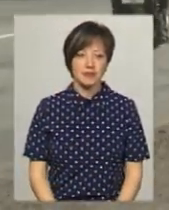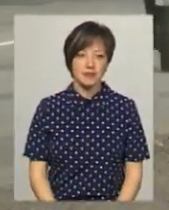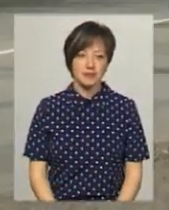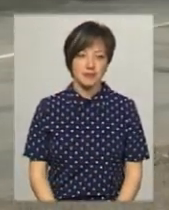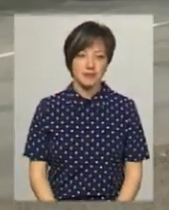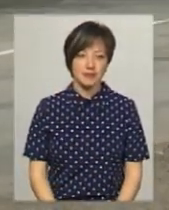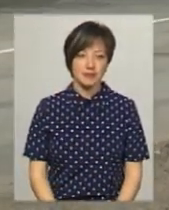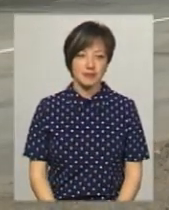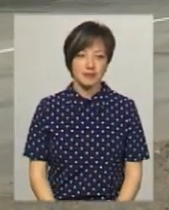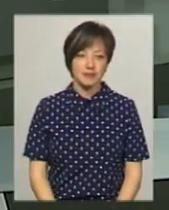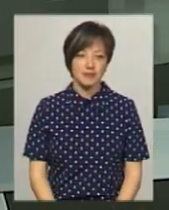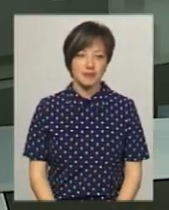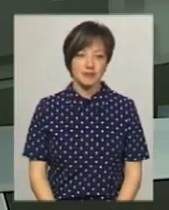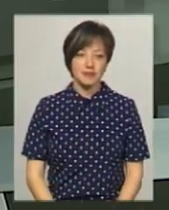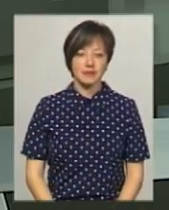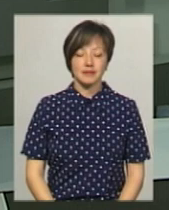Поділля, Центр.